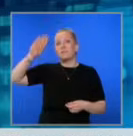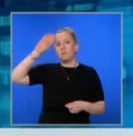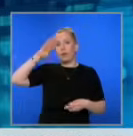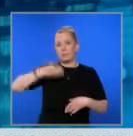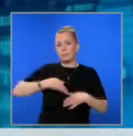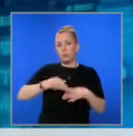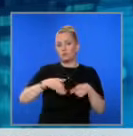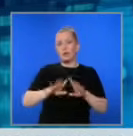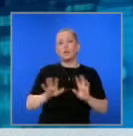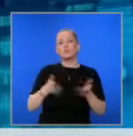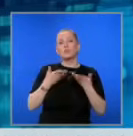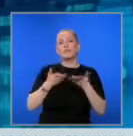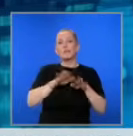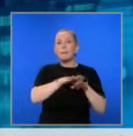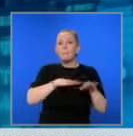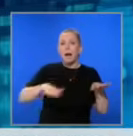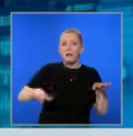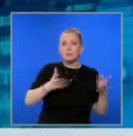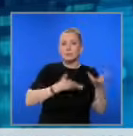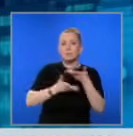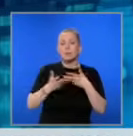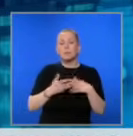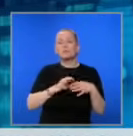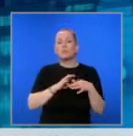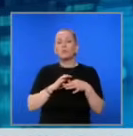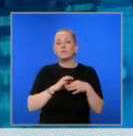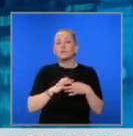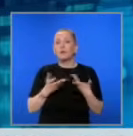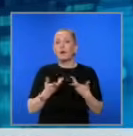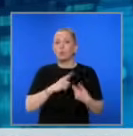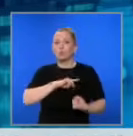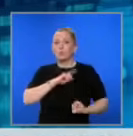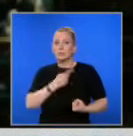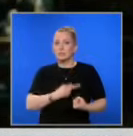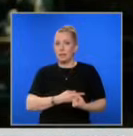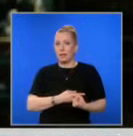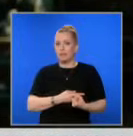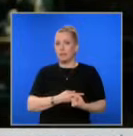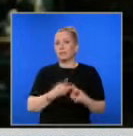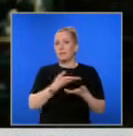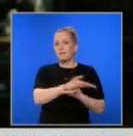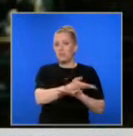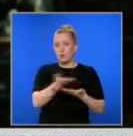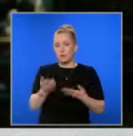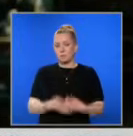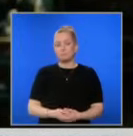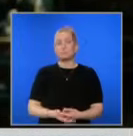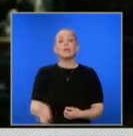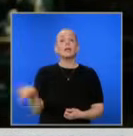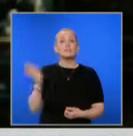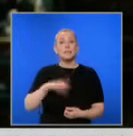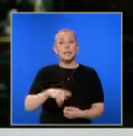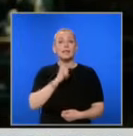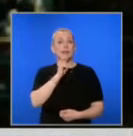на масата на преговори, е тясно свързано с това колко силен си на фронта. След интервюто на папата,